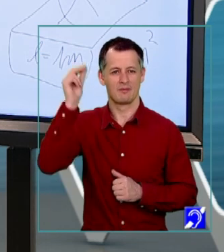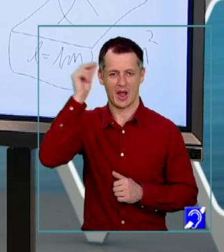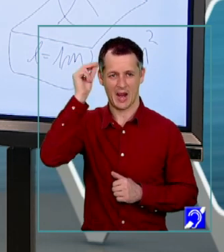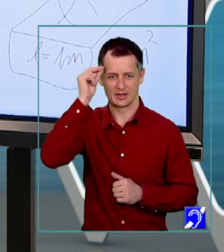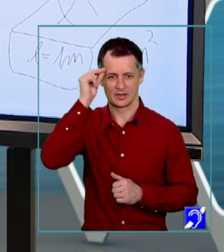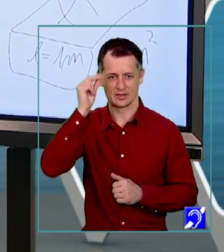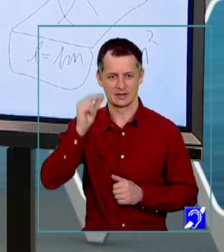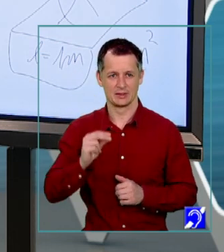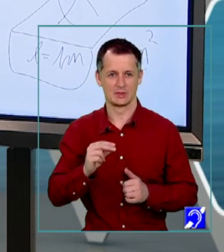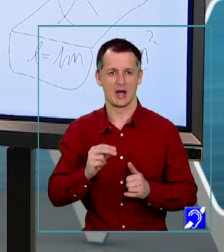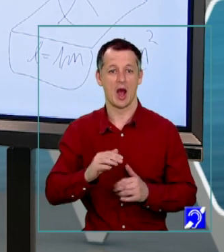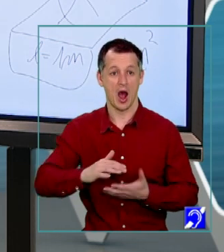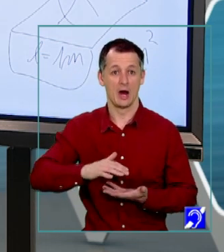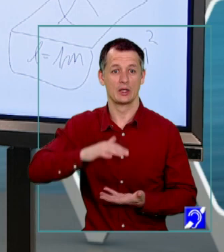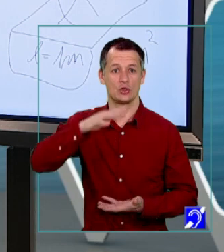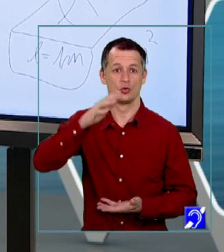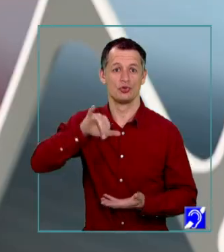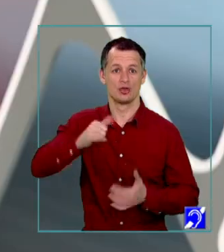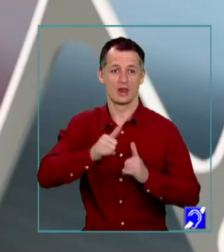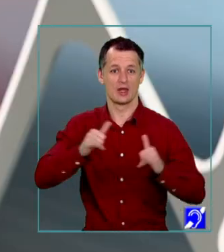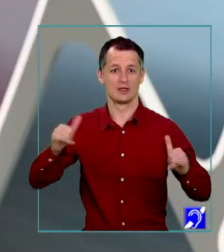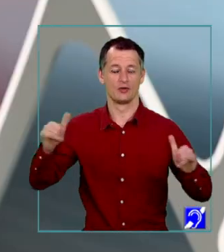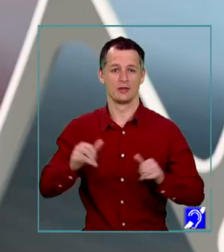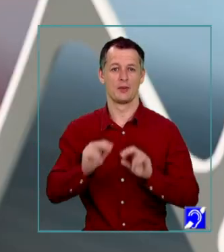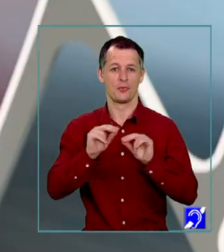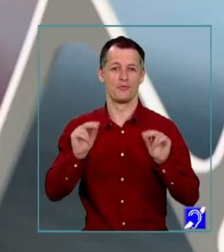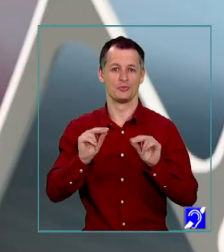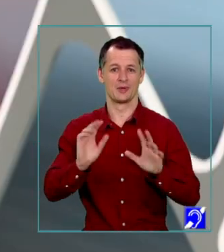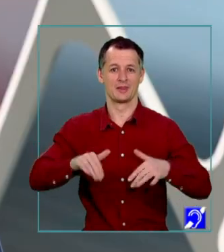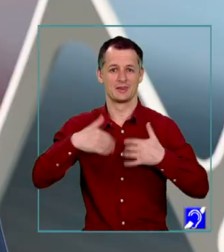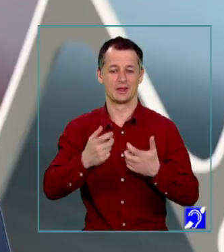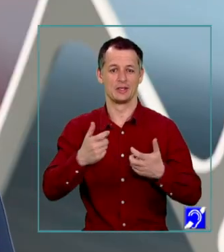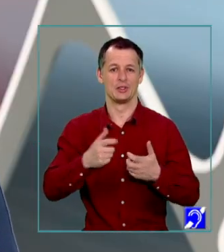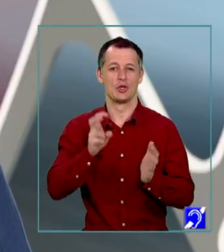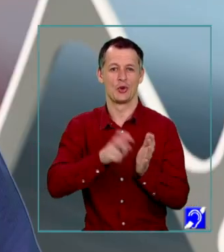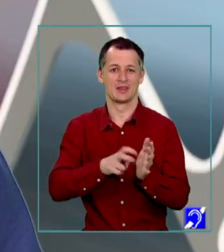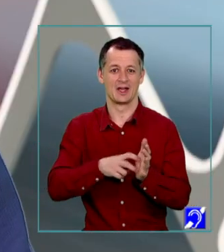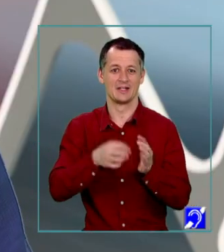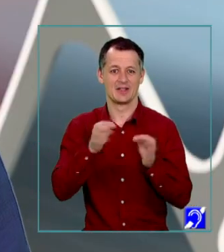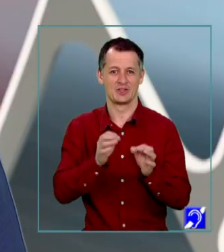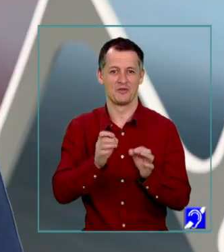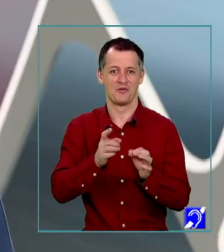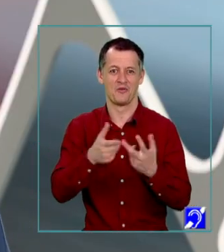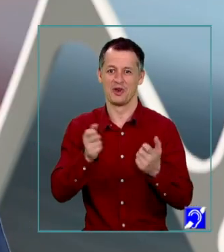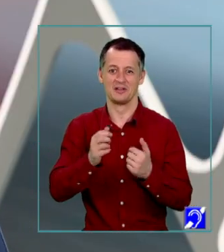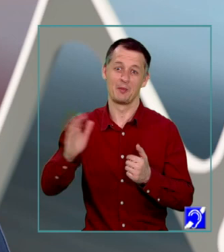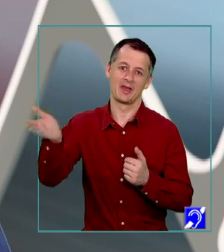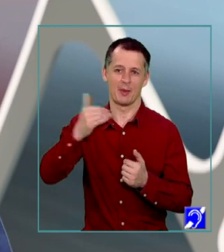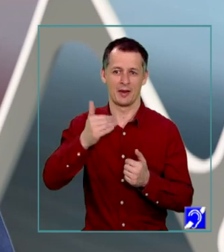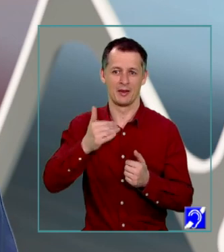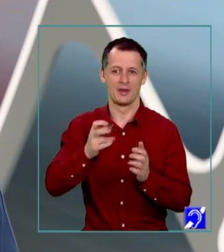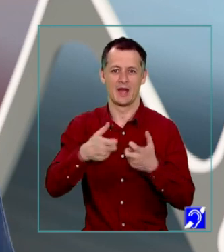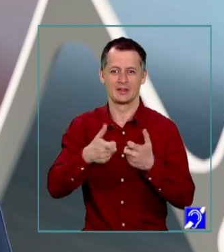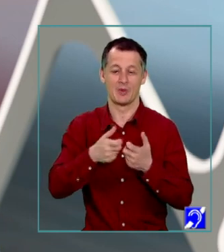s-a dezvoltat. Profesorul i-a dat nota 10 fără să-l mai cheme la examen. Vă urez să aveți aceeași inspirație